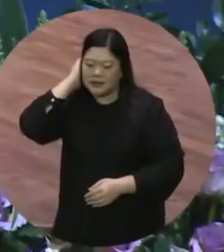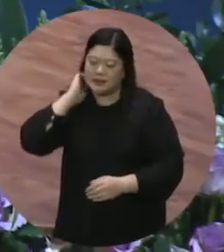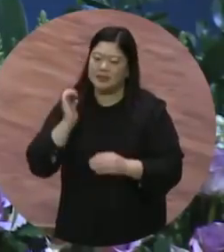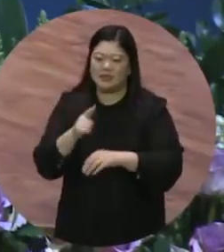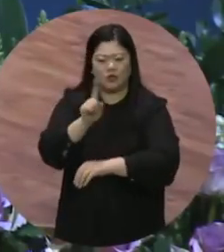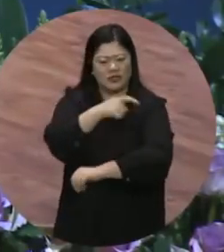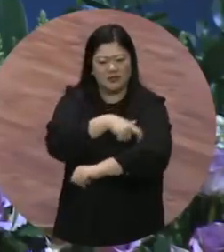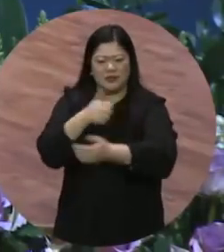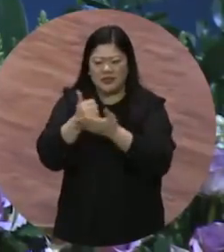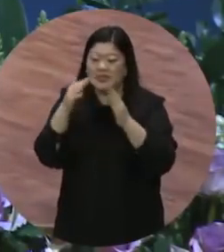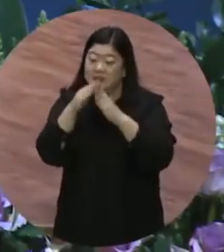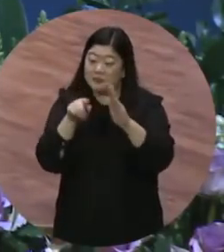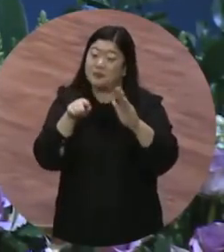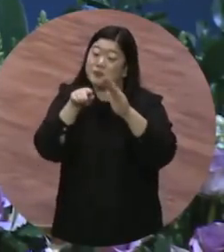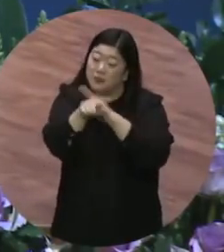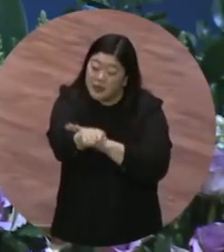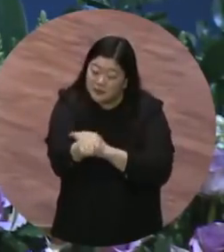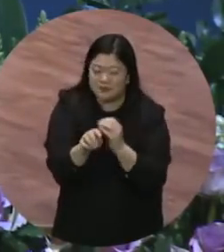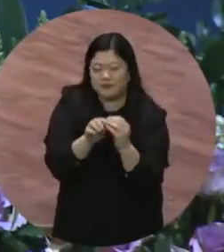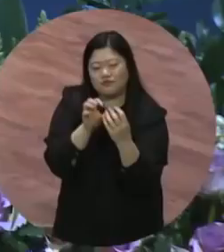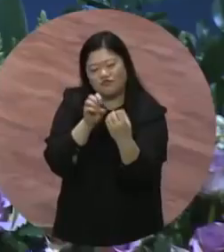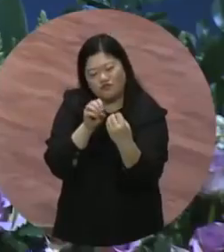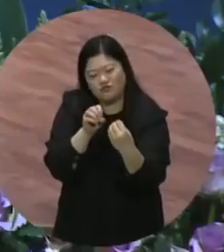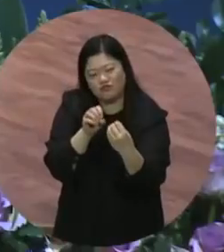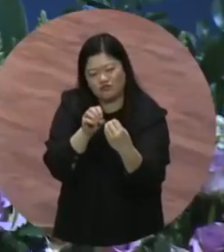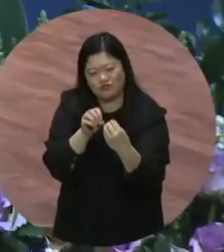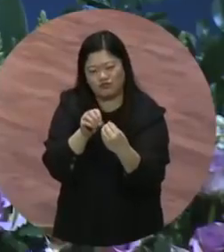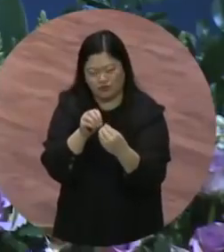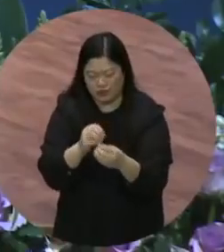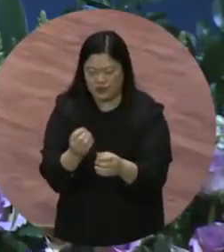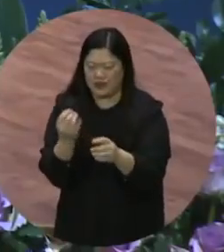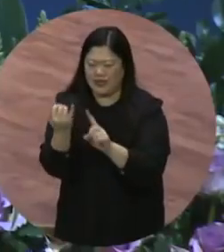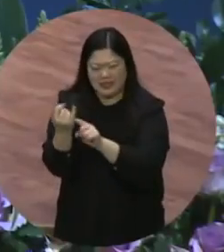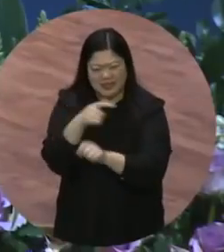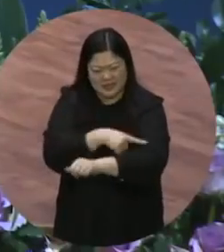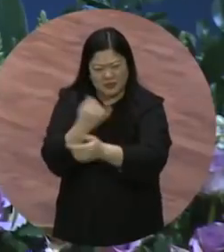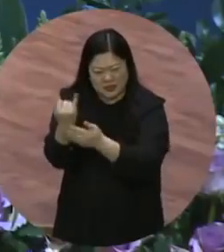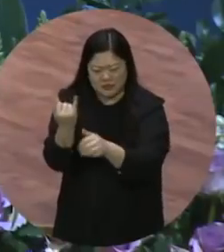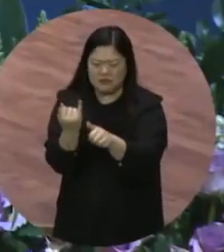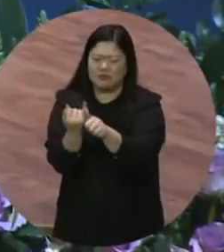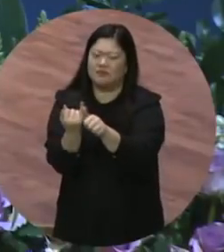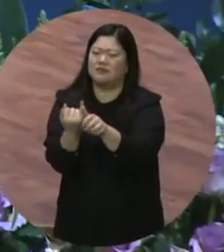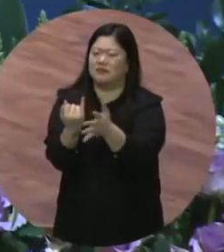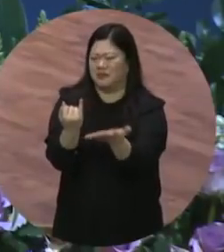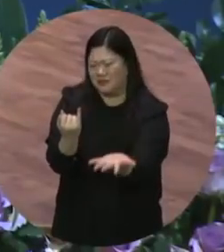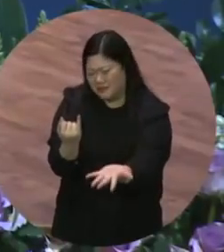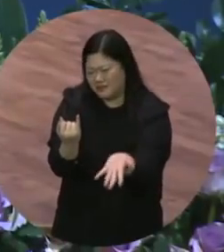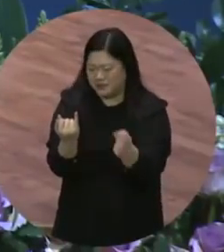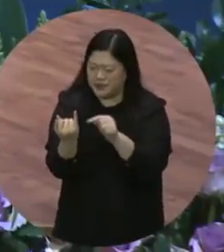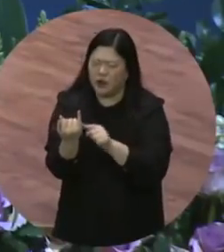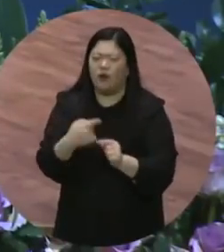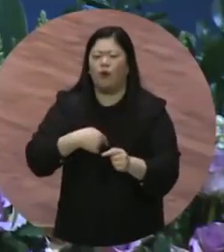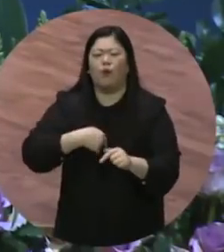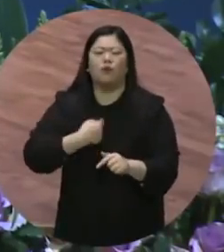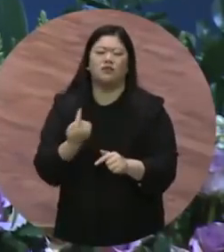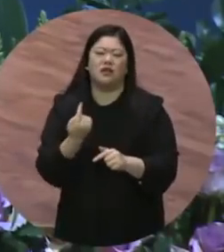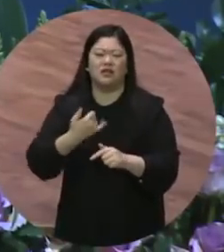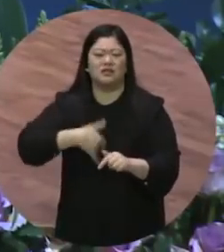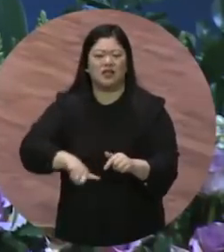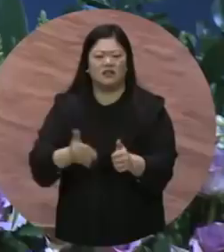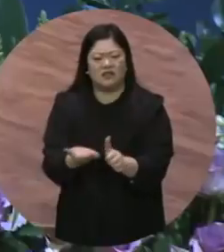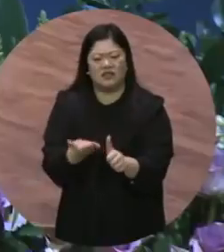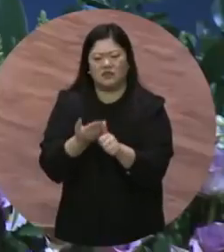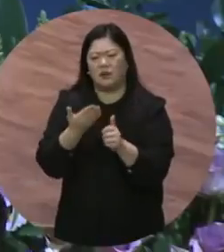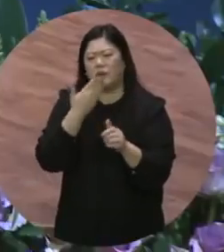기도하고 싶어요. 그 남편을 사별하면서 혼자 있어요. 먹고 사는 문제가 얼마나